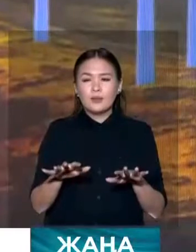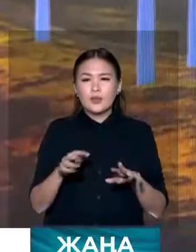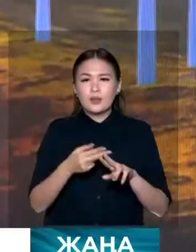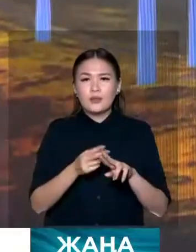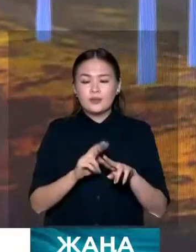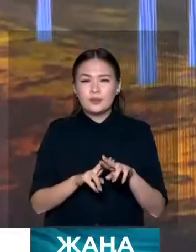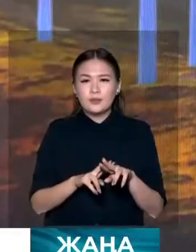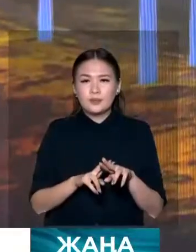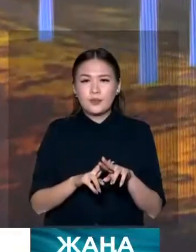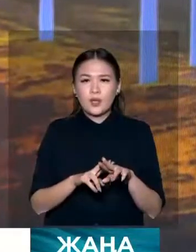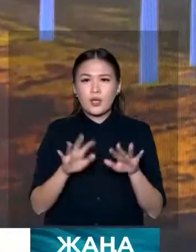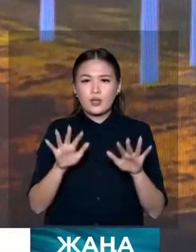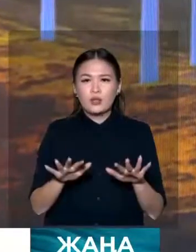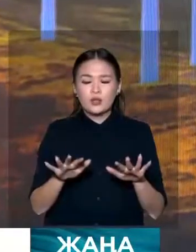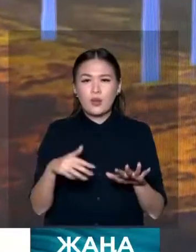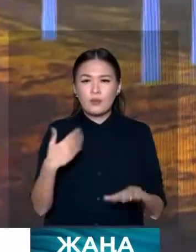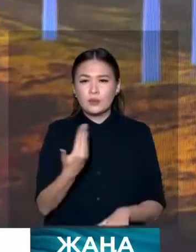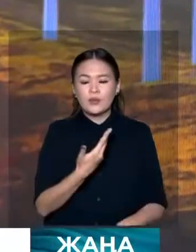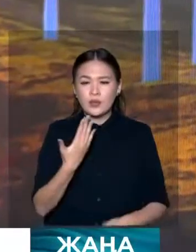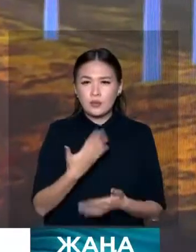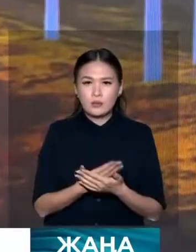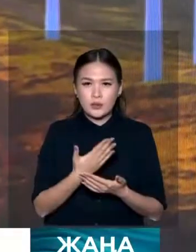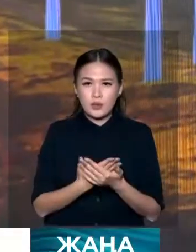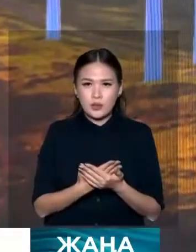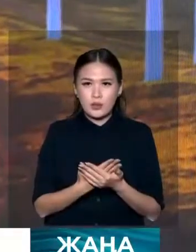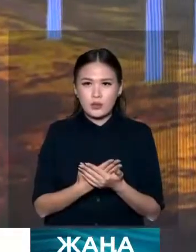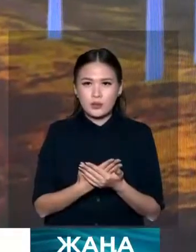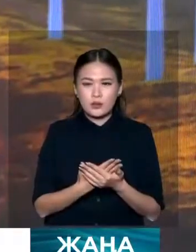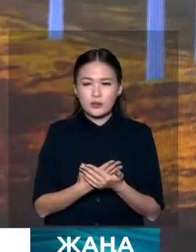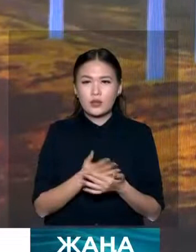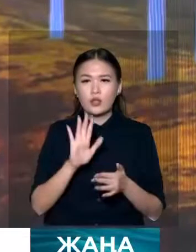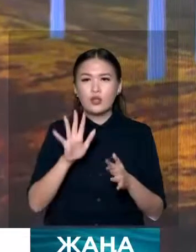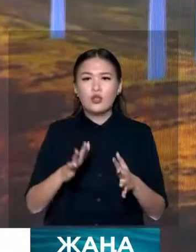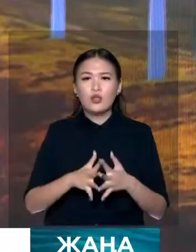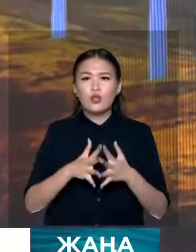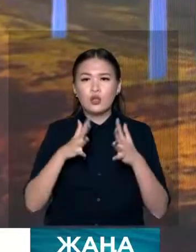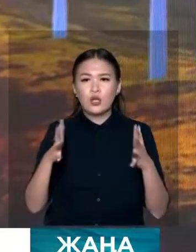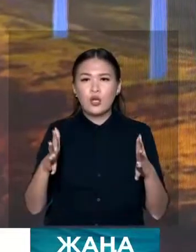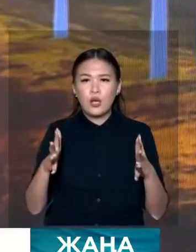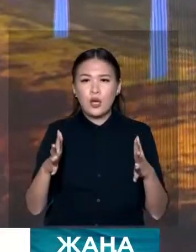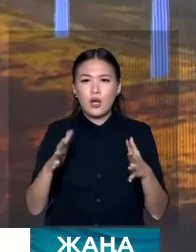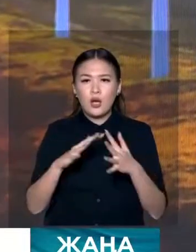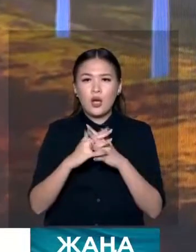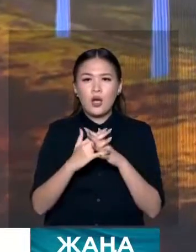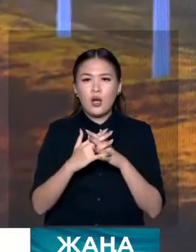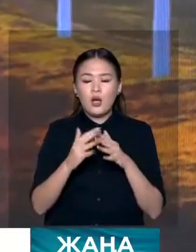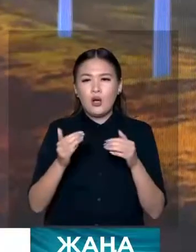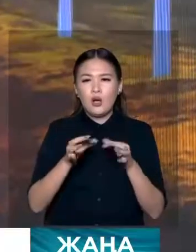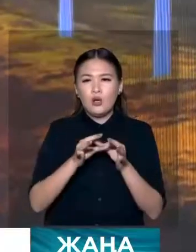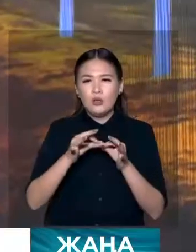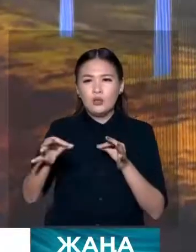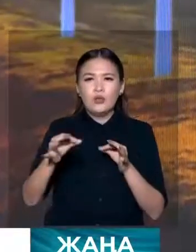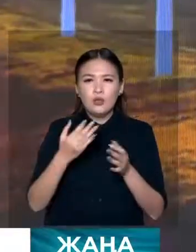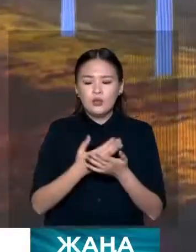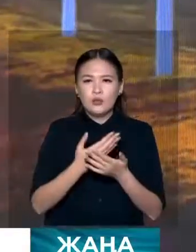біздің қазір тұрған жерлеріміз. Біз мысалға жаңағы үлкен ауылы деп атап кеттік. Біздің ауылдан алыс емес жер. Мен осы жердің